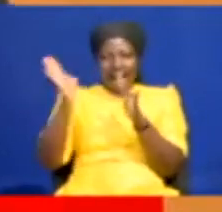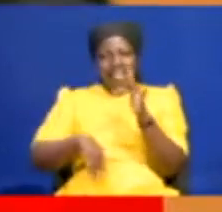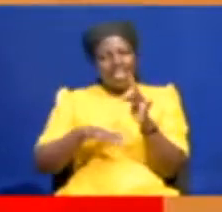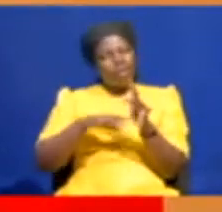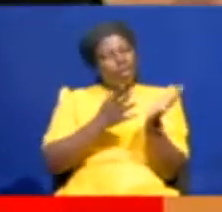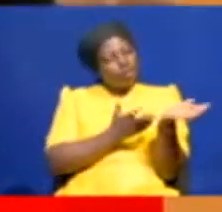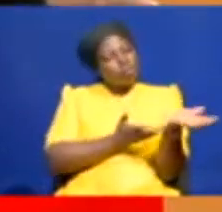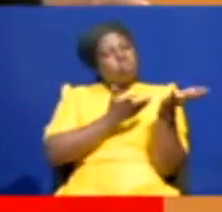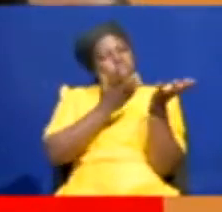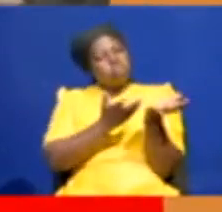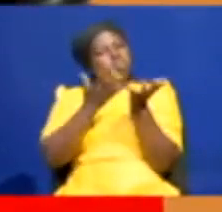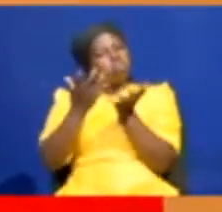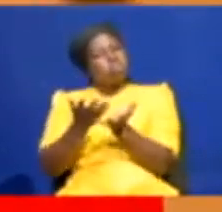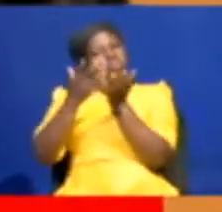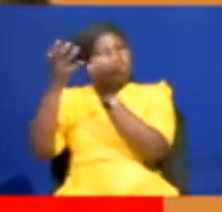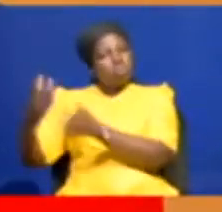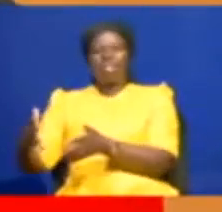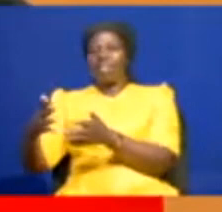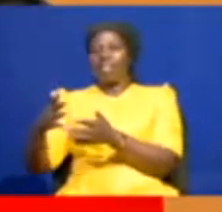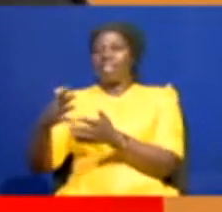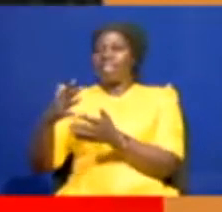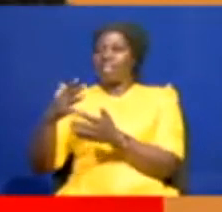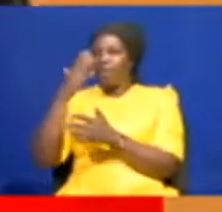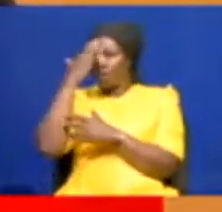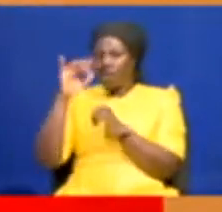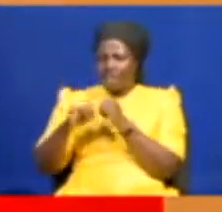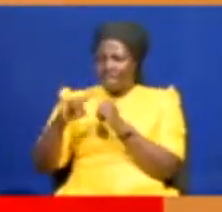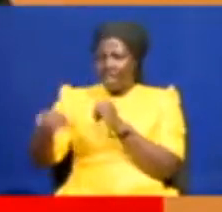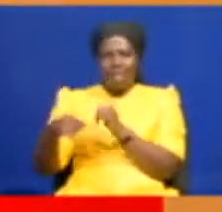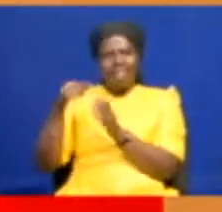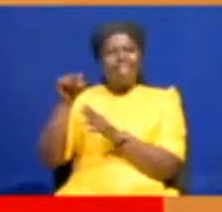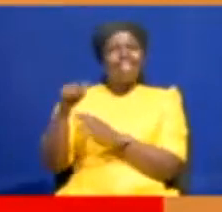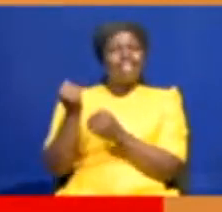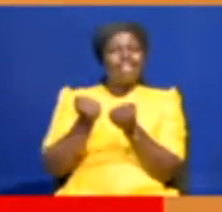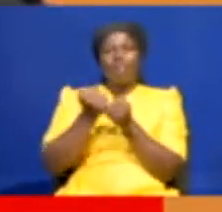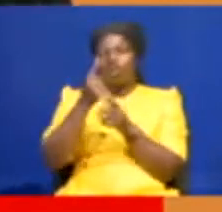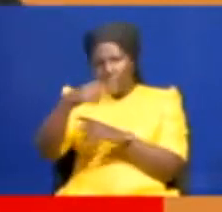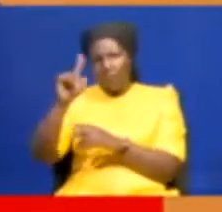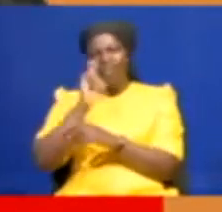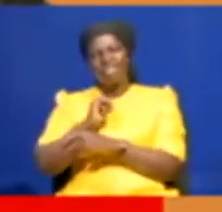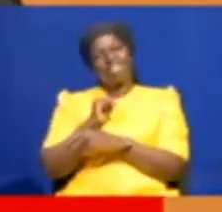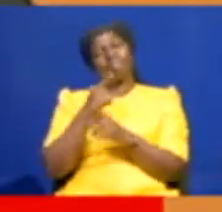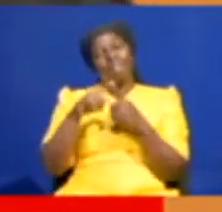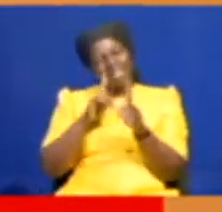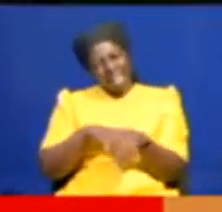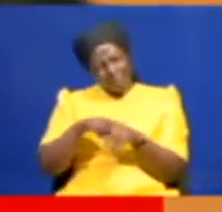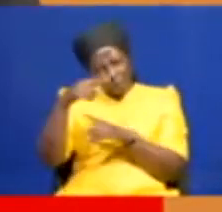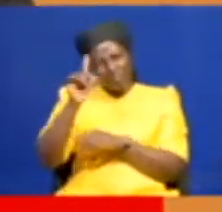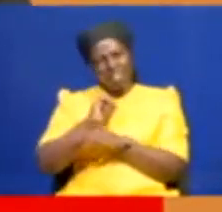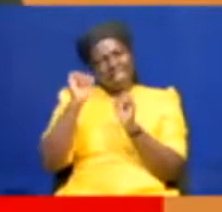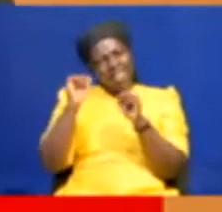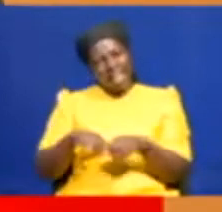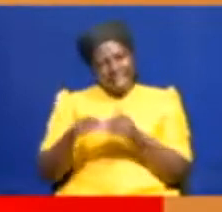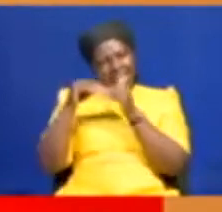inspection. Na kwa sababu ya 6,000 lile gari likapitishwa, lakini lile gari likipita kwa sababu ya 6,000 linaweza sababisha maafa